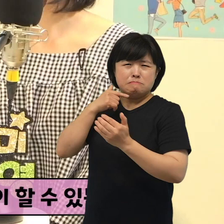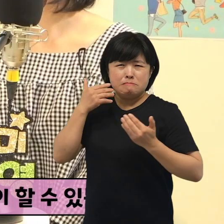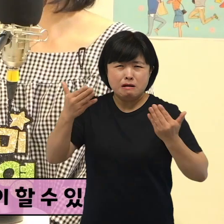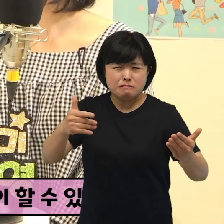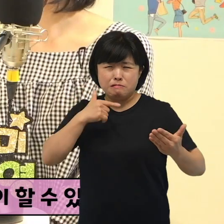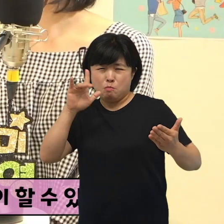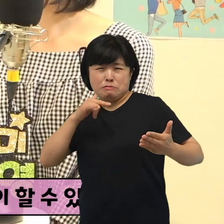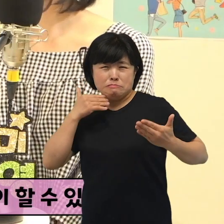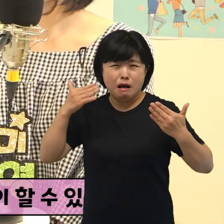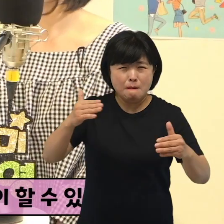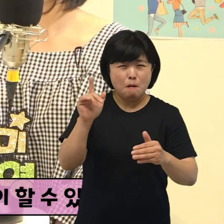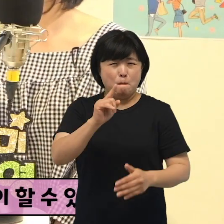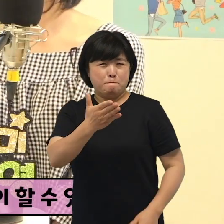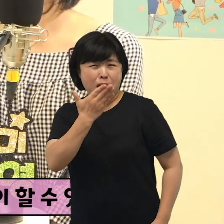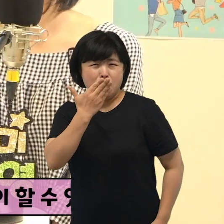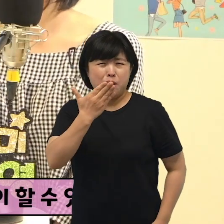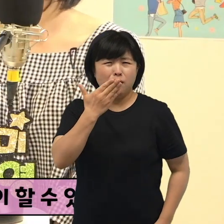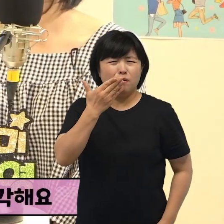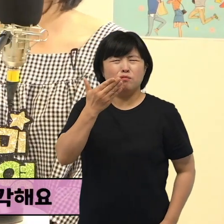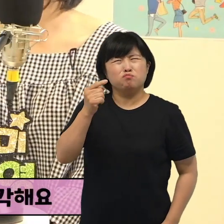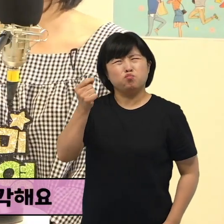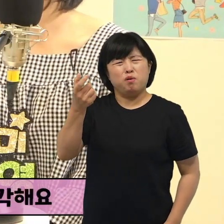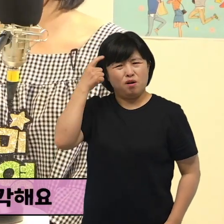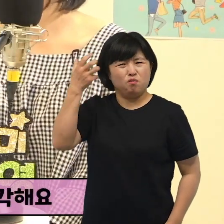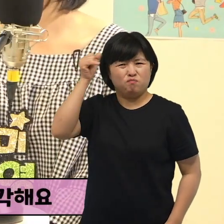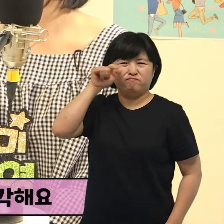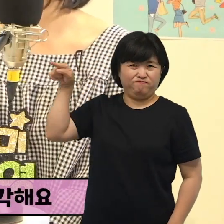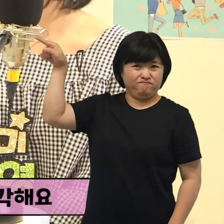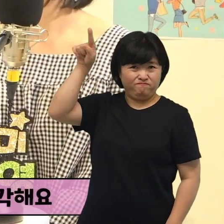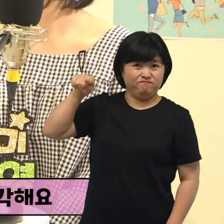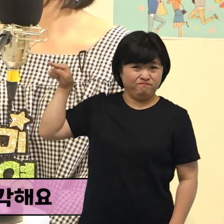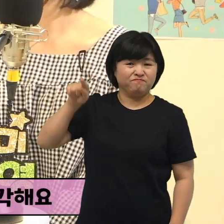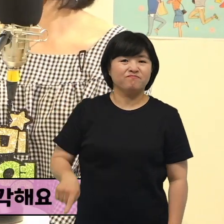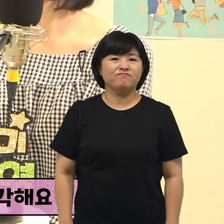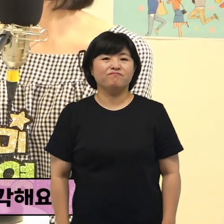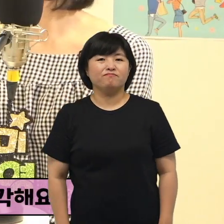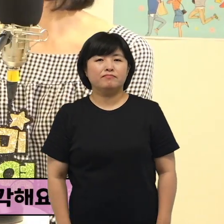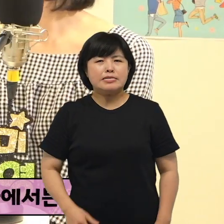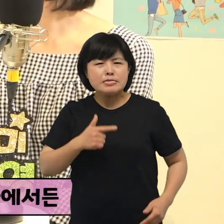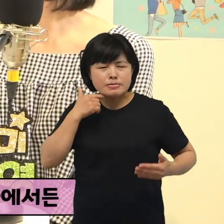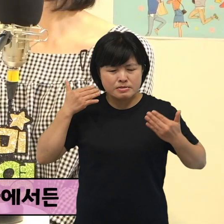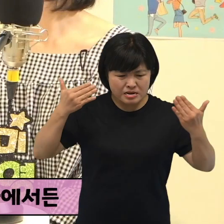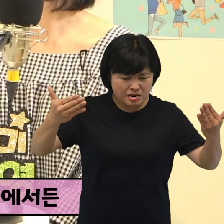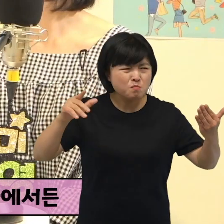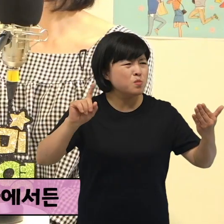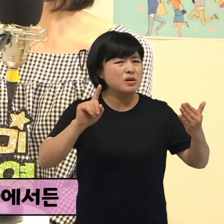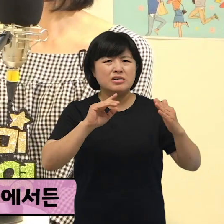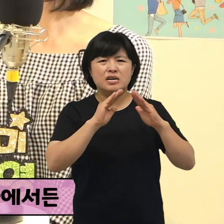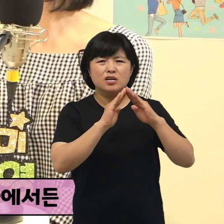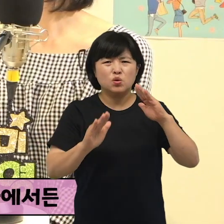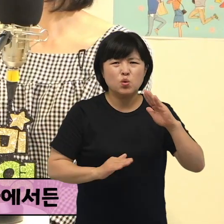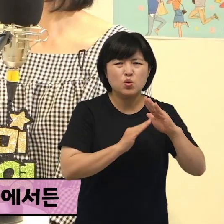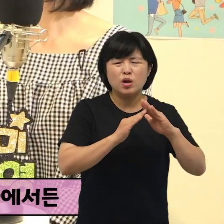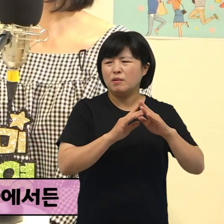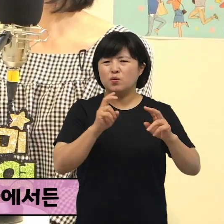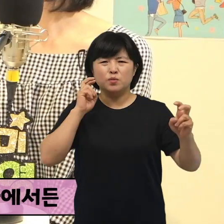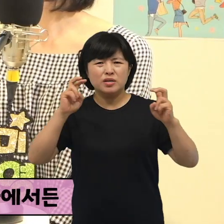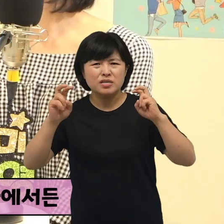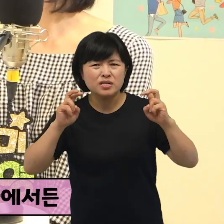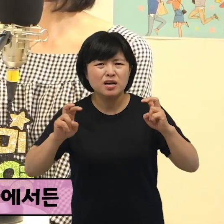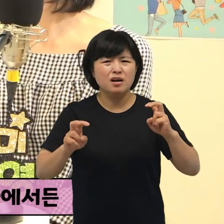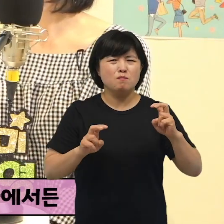기성세대들은 희생을 기꺼이 할 수 있는 그런 조금 생각을 가지셨다 생각해요. 그러니까 이 희생이라는 게